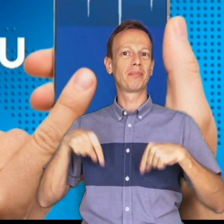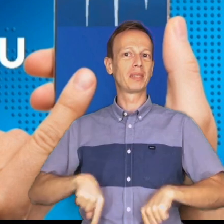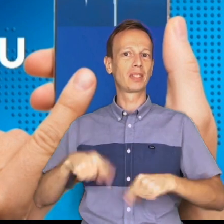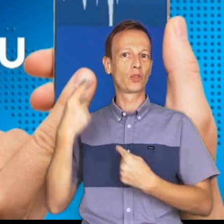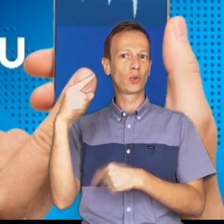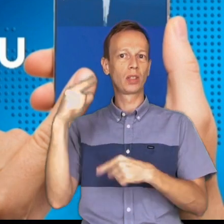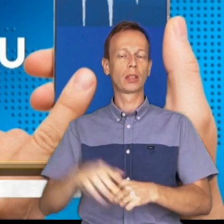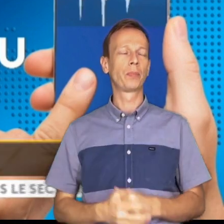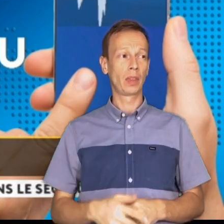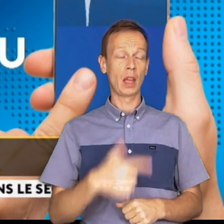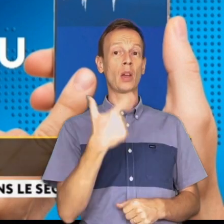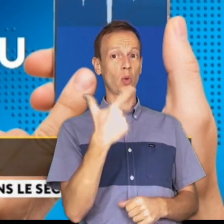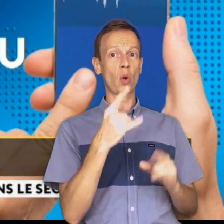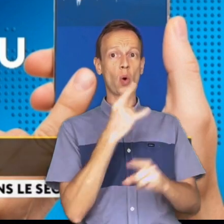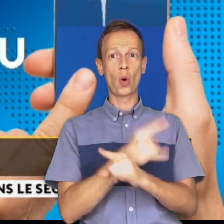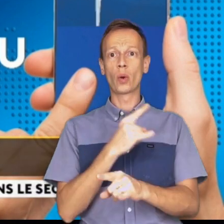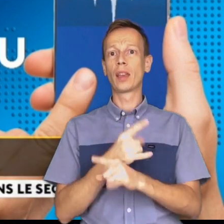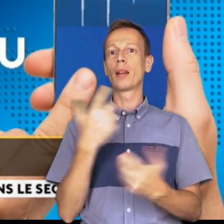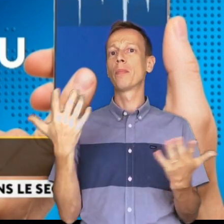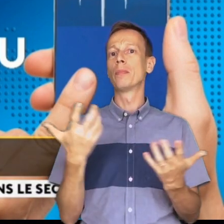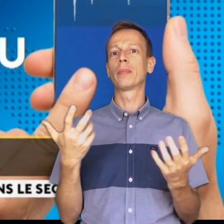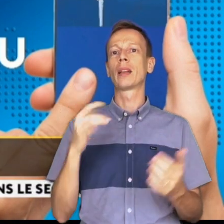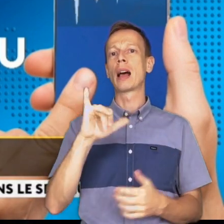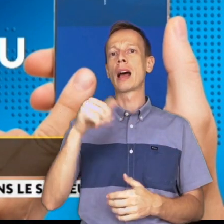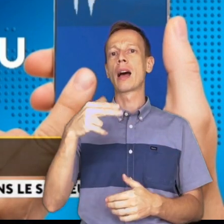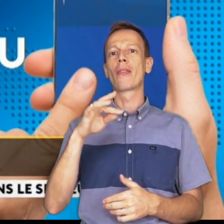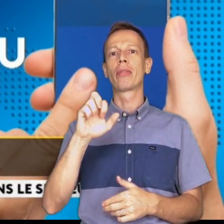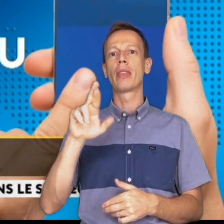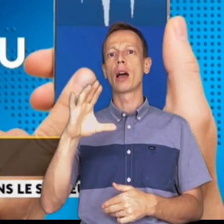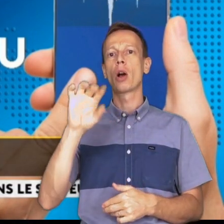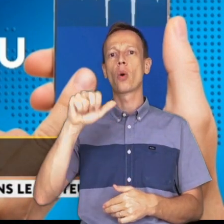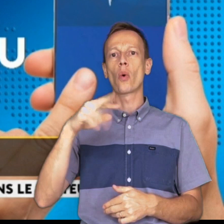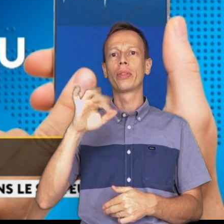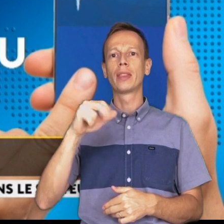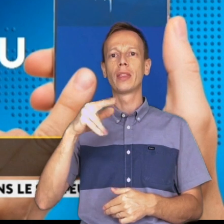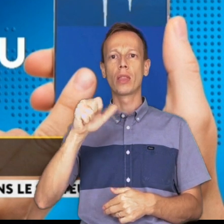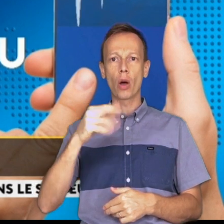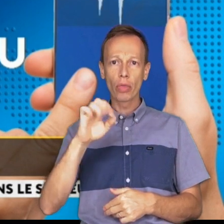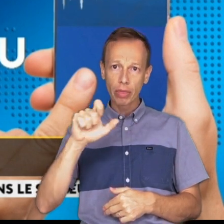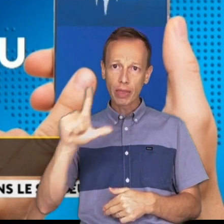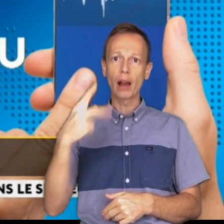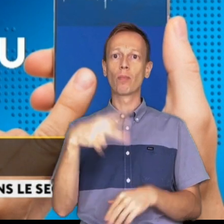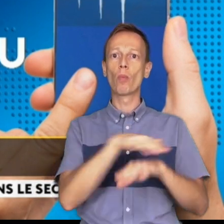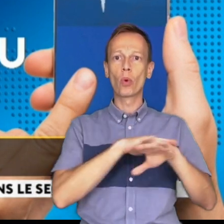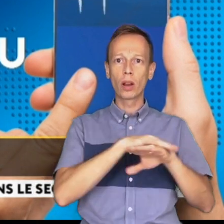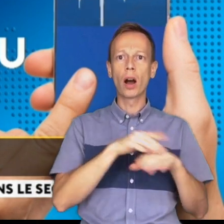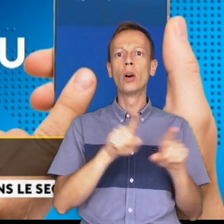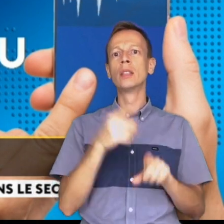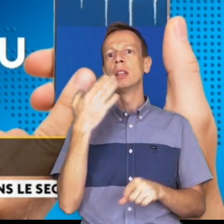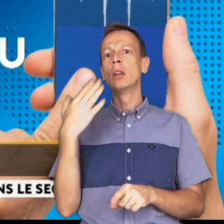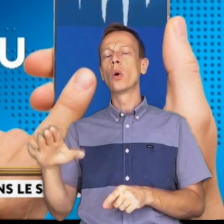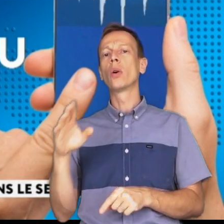2 hôtels de fermés, l'Intercontinental Moorea, un petit hôtel sur Papeete,